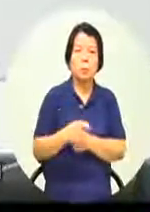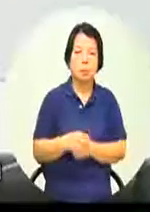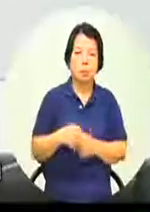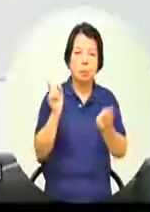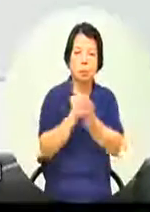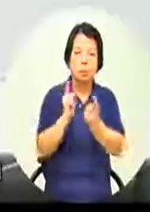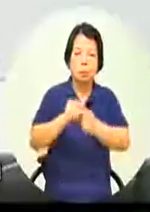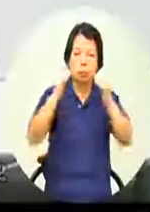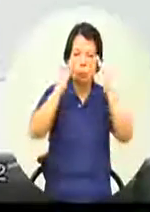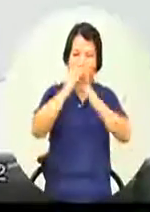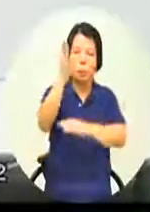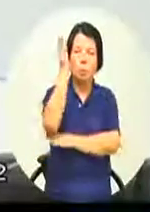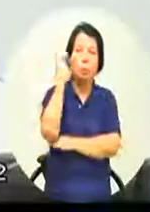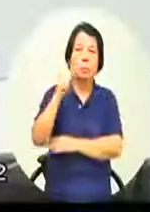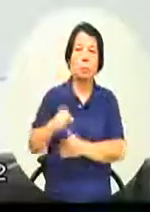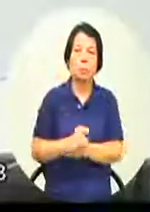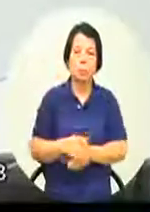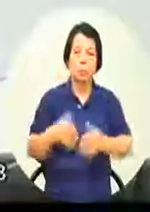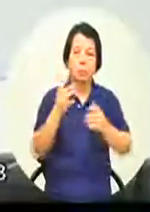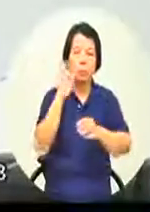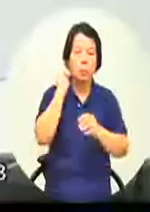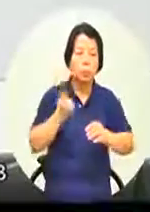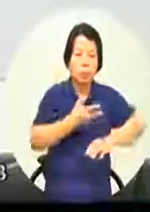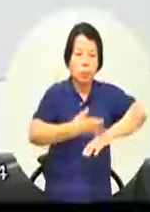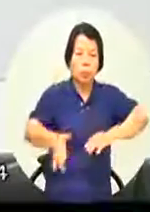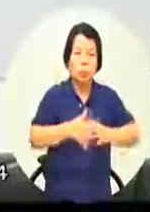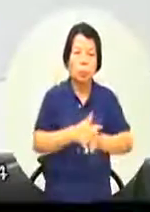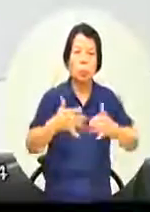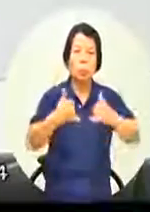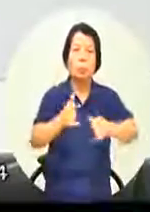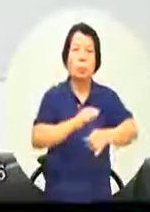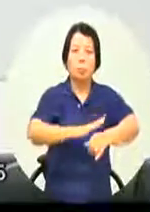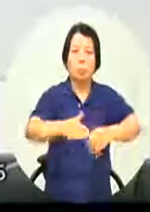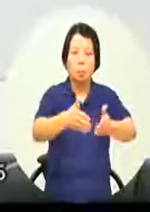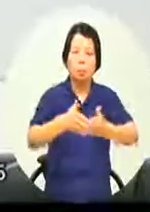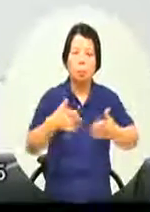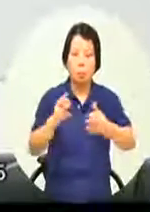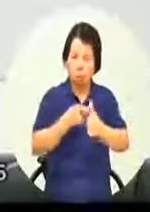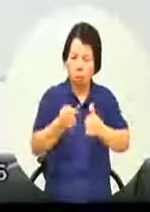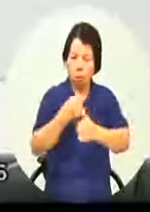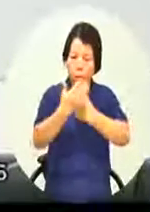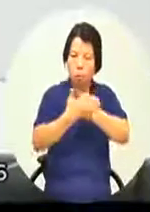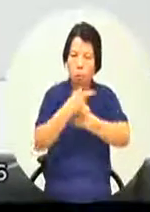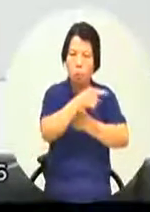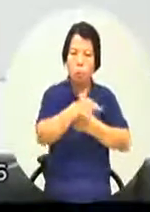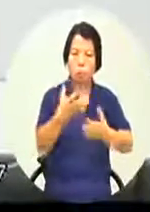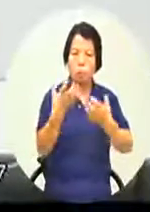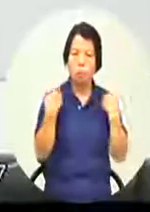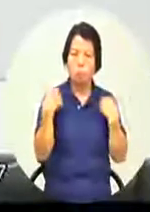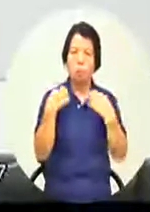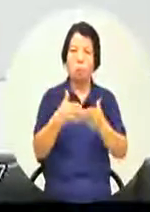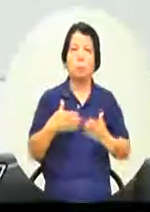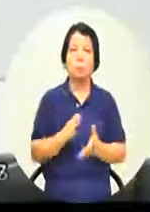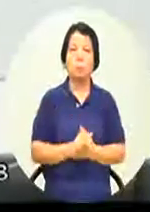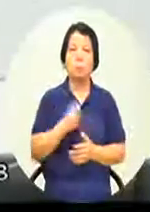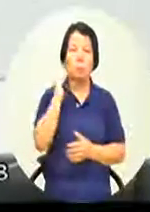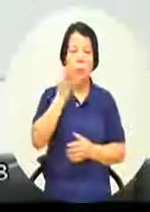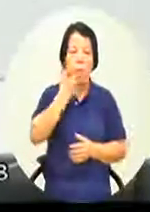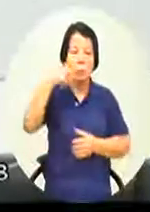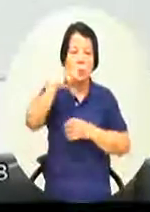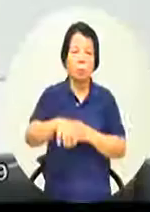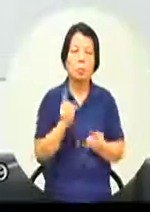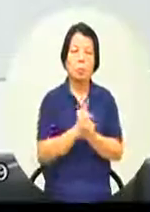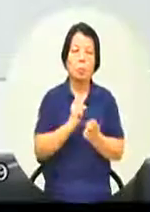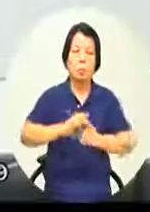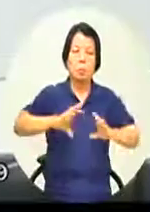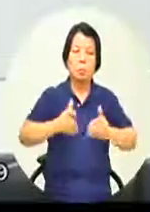这些，比如说排水，比如说路面等等，做一些维护的工程？水利局目前有没有这一项对国